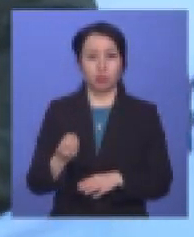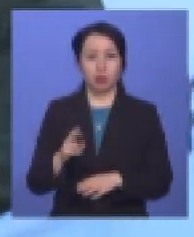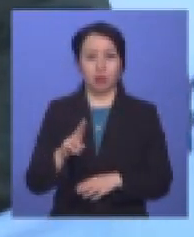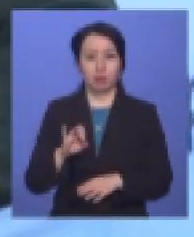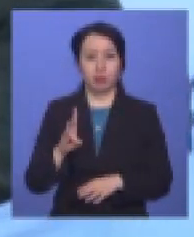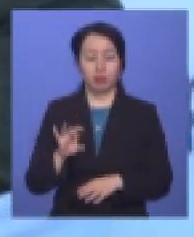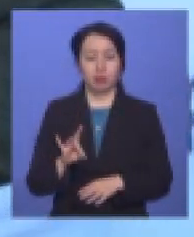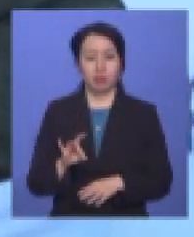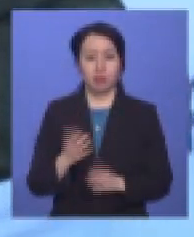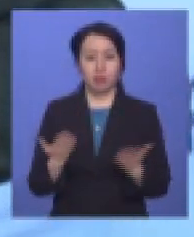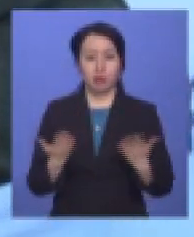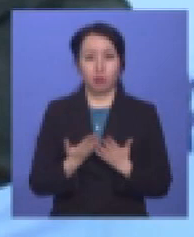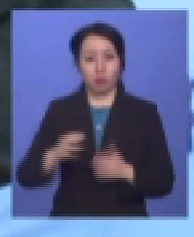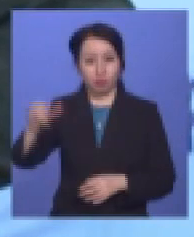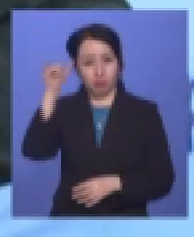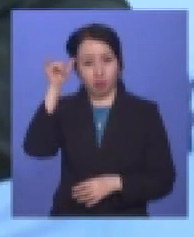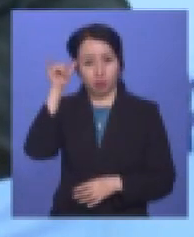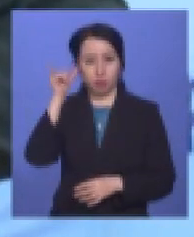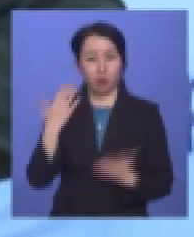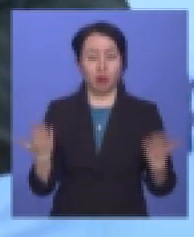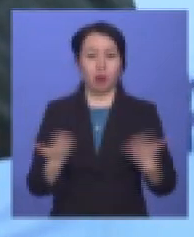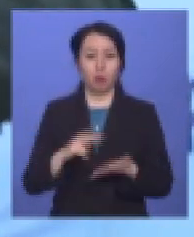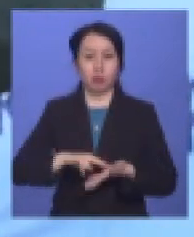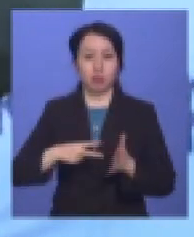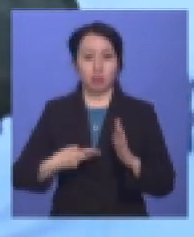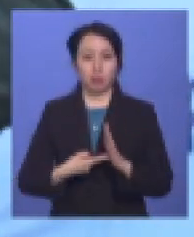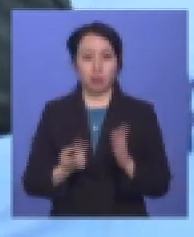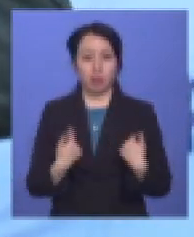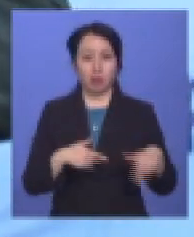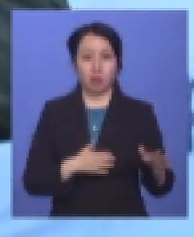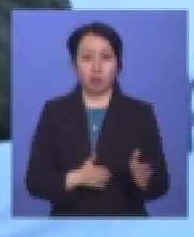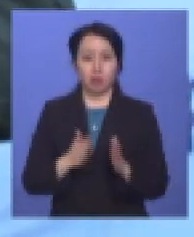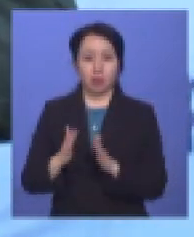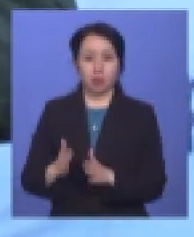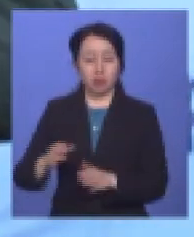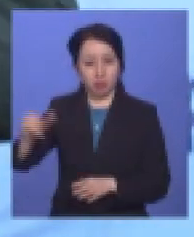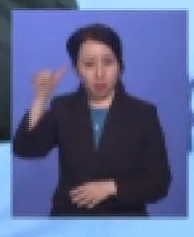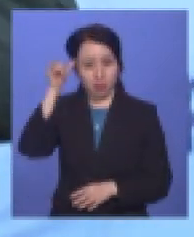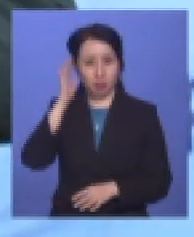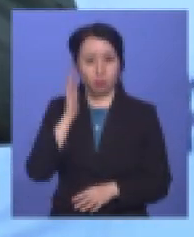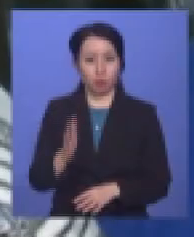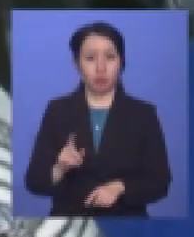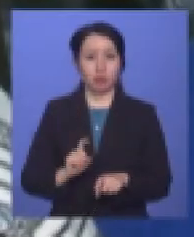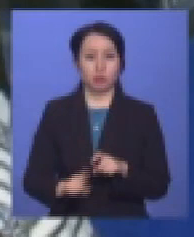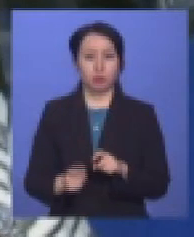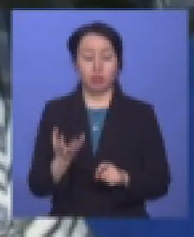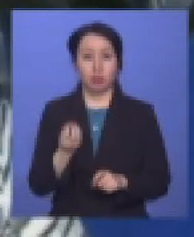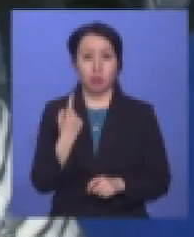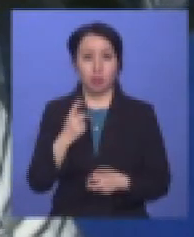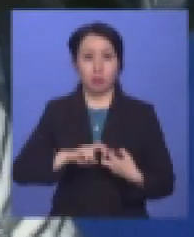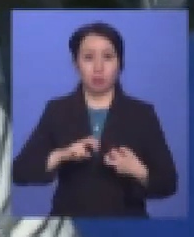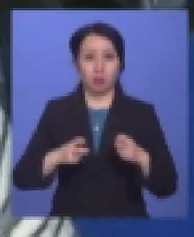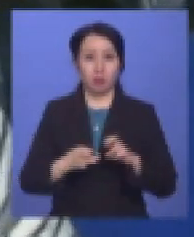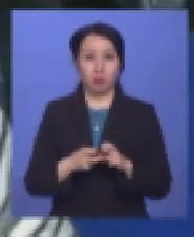комиссии, определим, какое поголовье, по какой схеме организована пастьба скота, будет рассмотрено. Еще одна проблема –